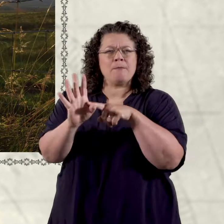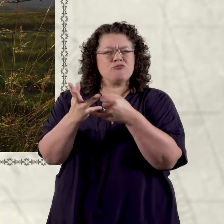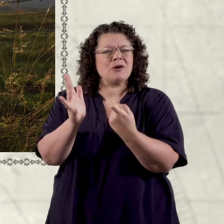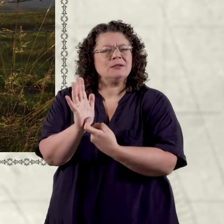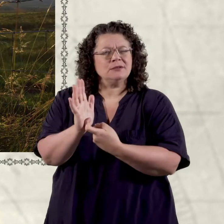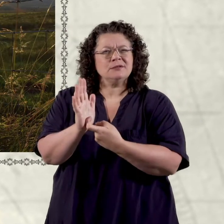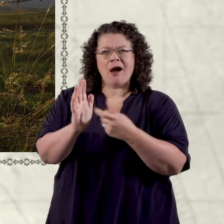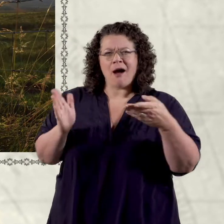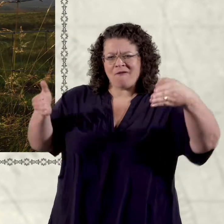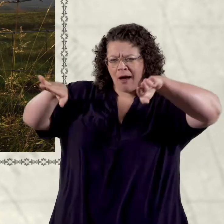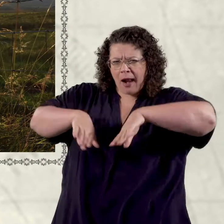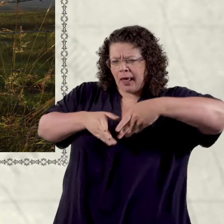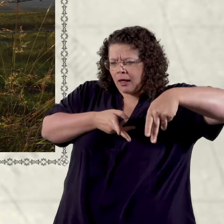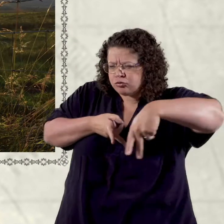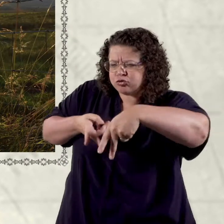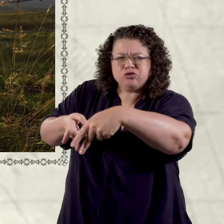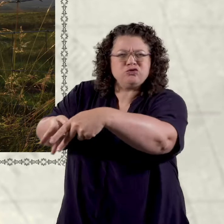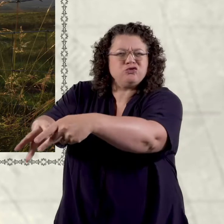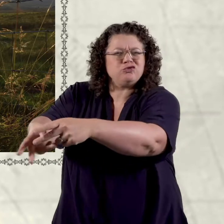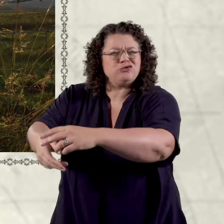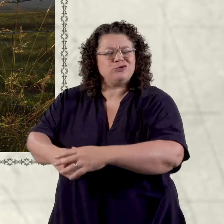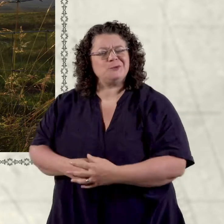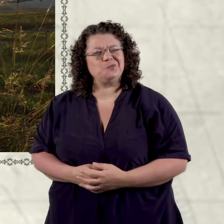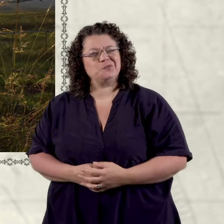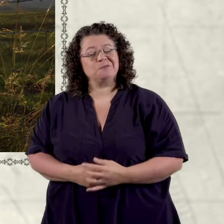cwm. Ia.